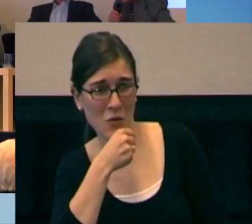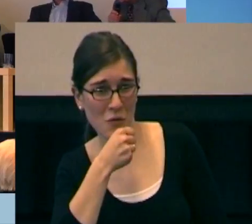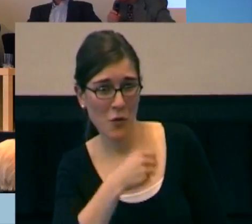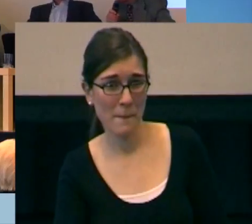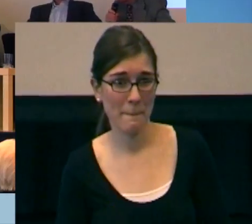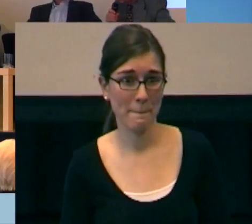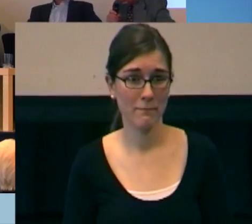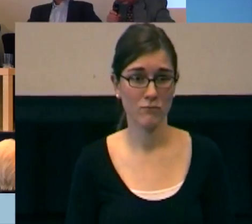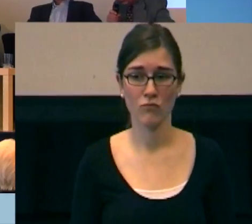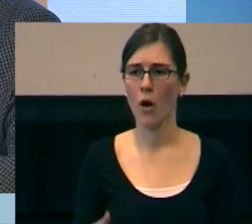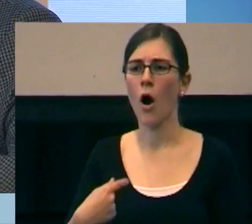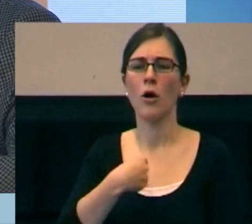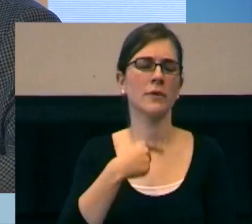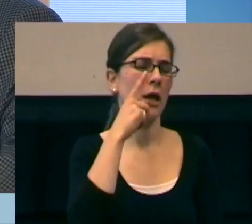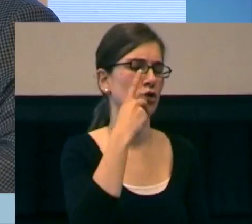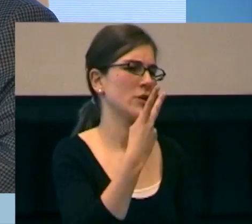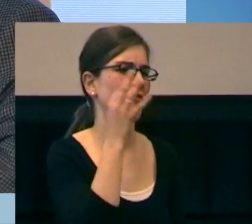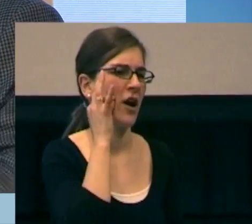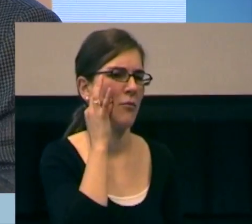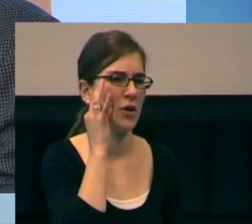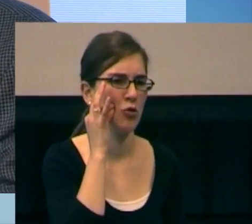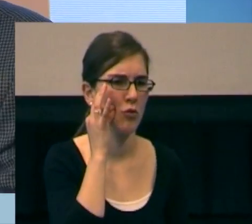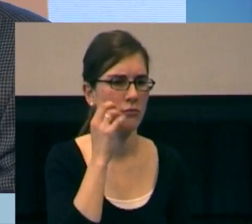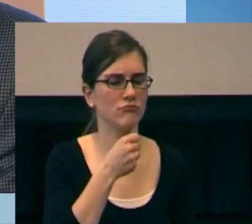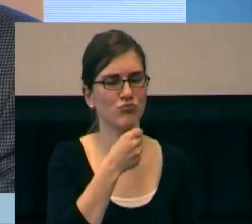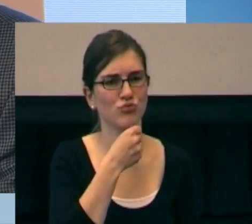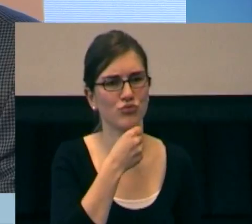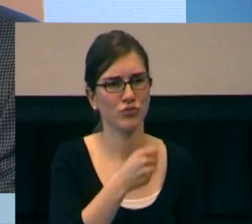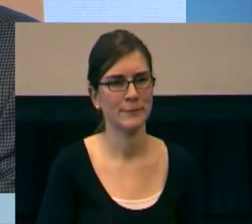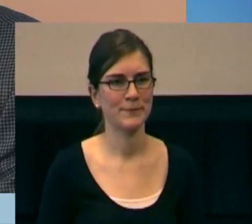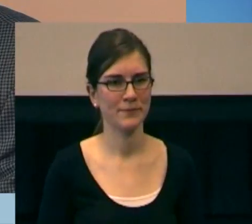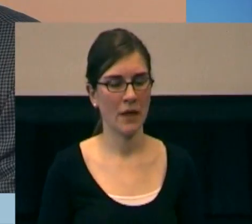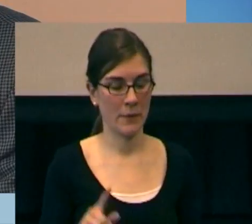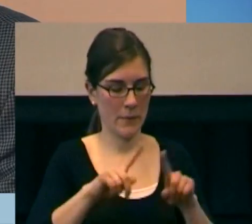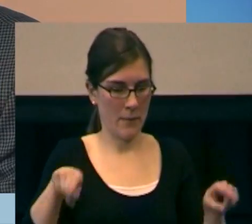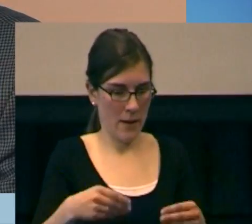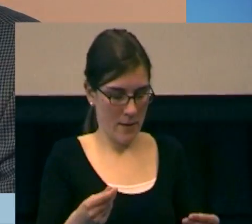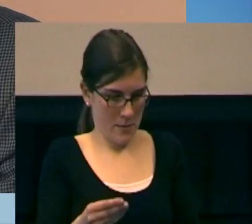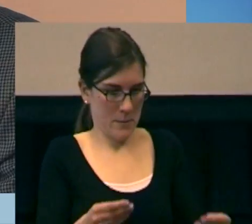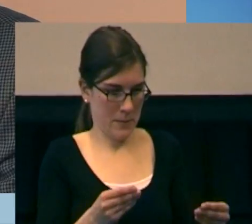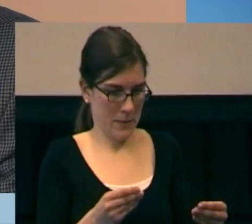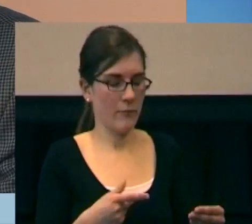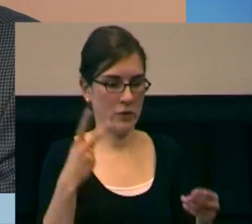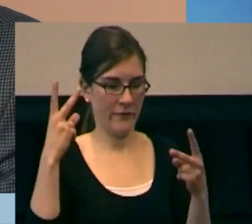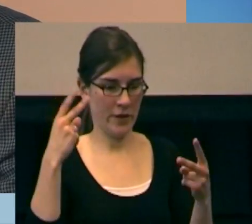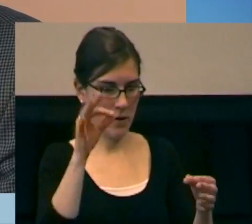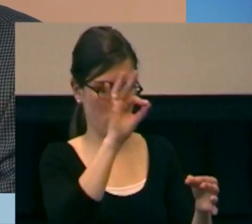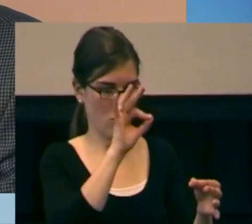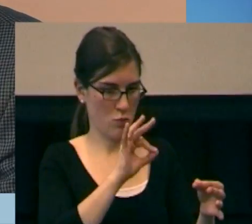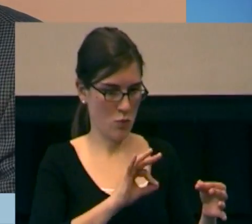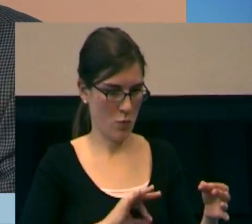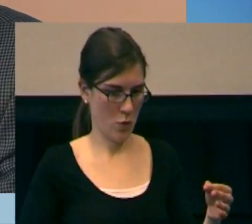Minuten bei mir, also ich werde deshalb meinen Spickzettel zur Hilfe nehmen, damit ich auch keine wichtigen Einzelheiten